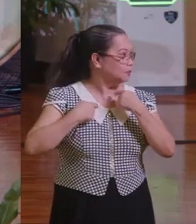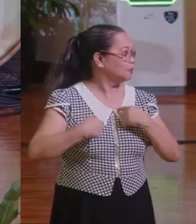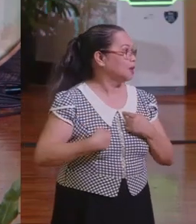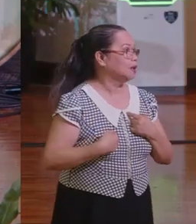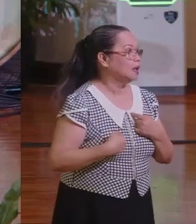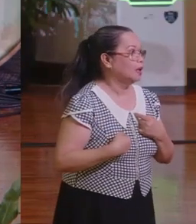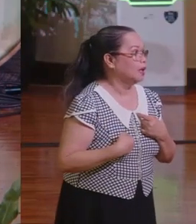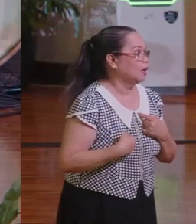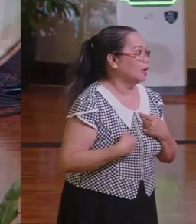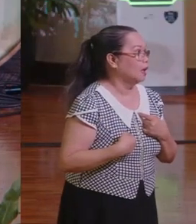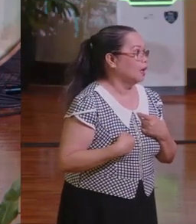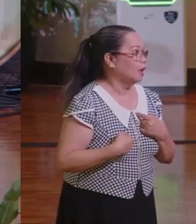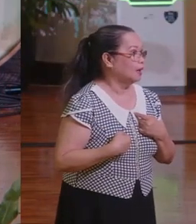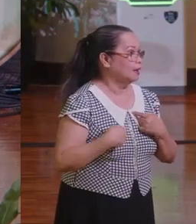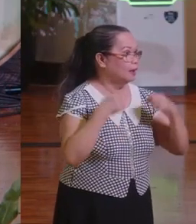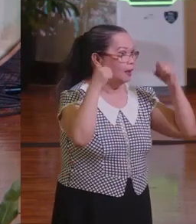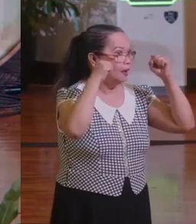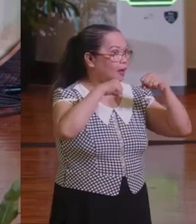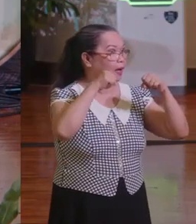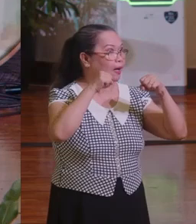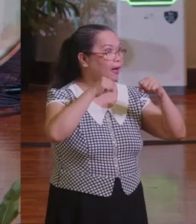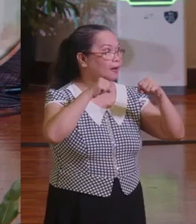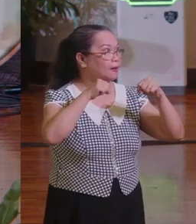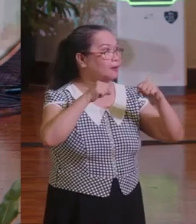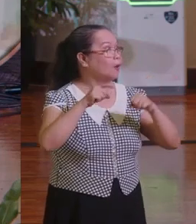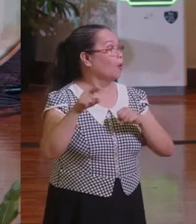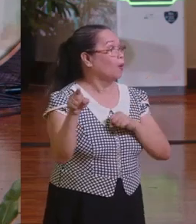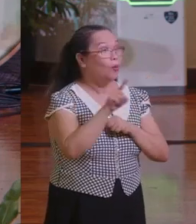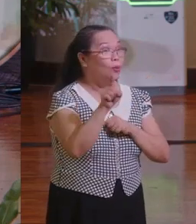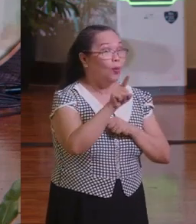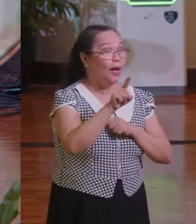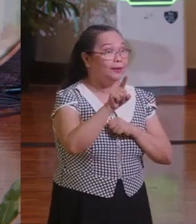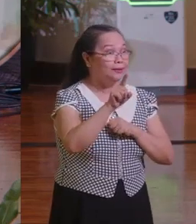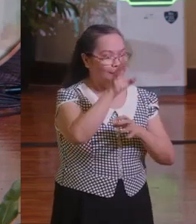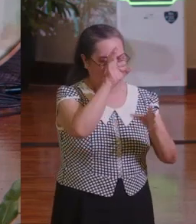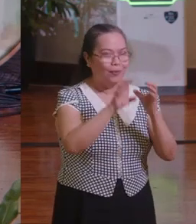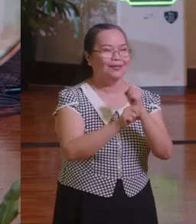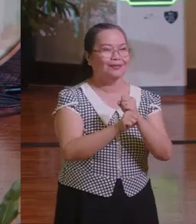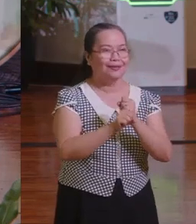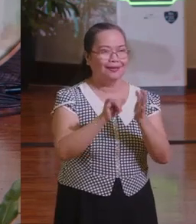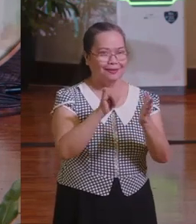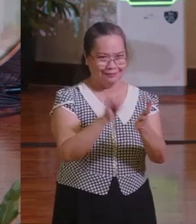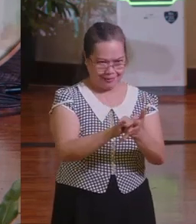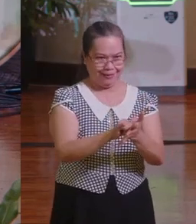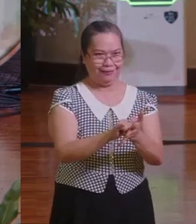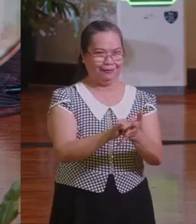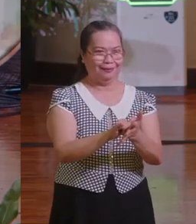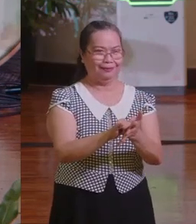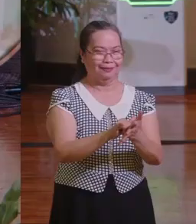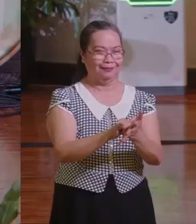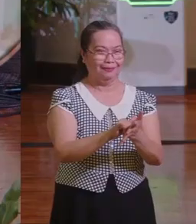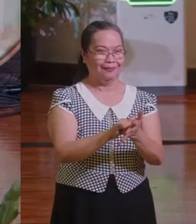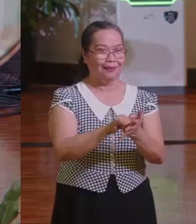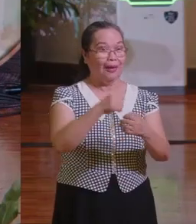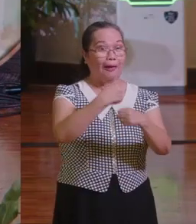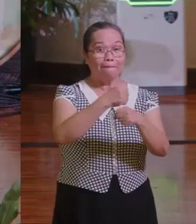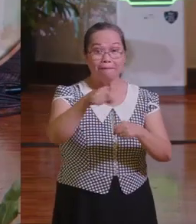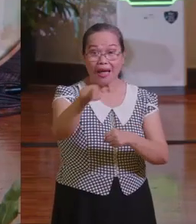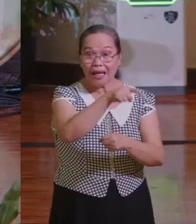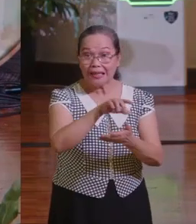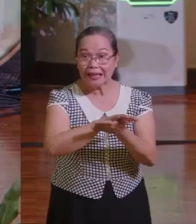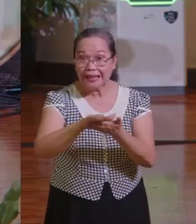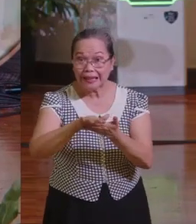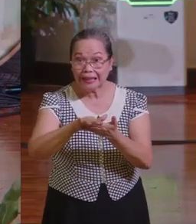Yung pong transaction na yun, ang ating pinananampalatayanan. Yung po ang nag-justify sa